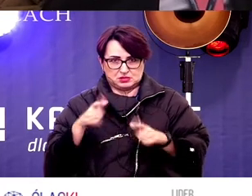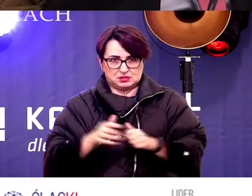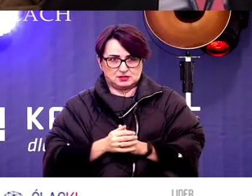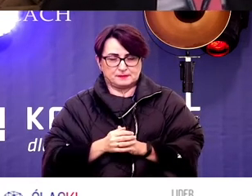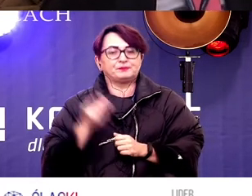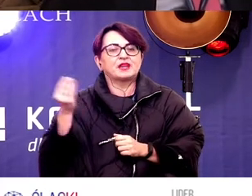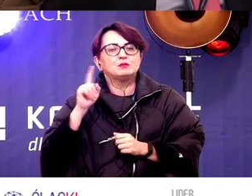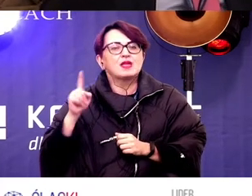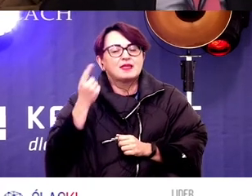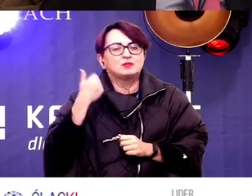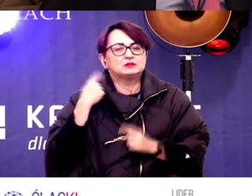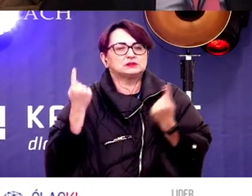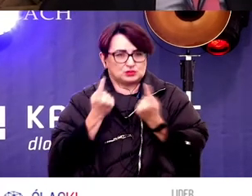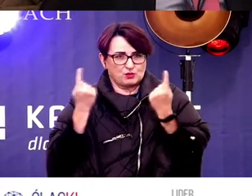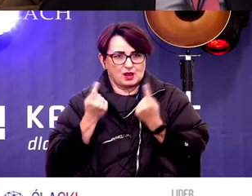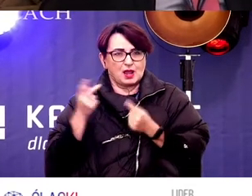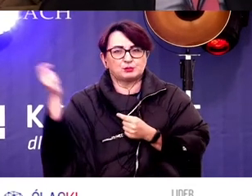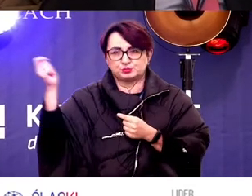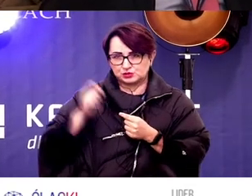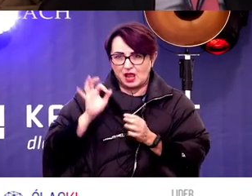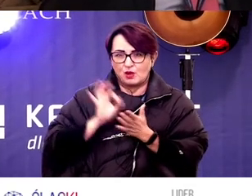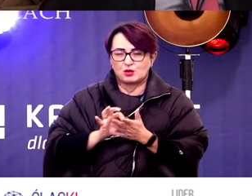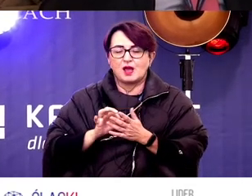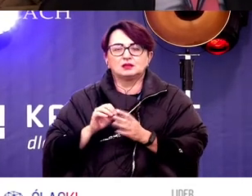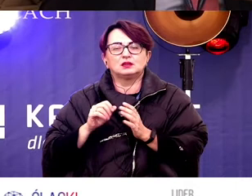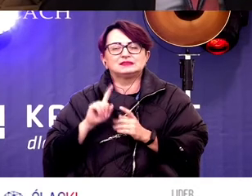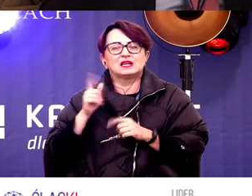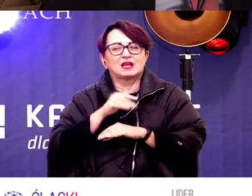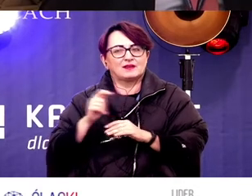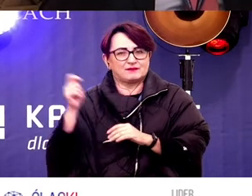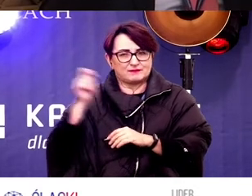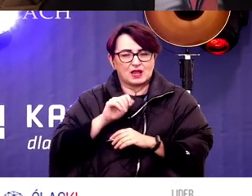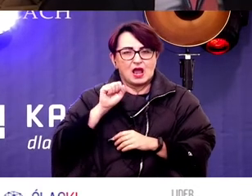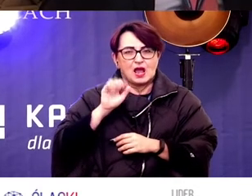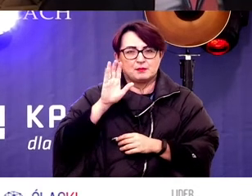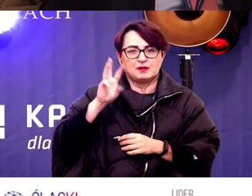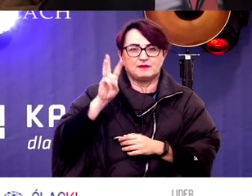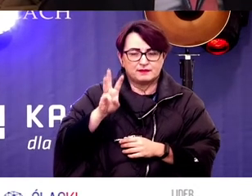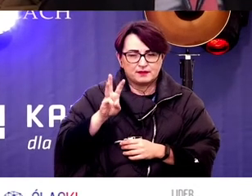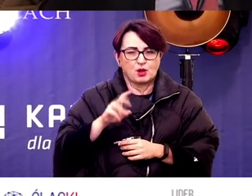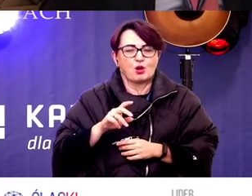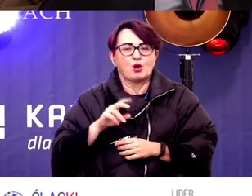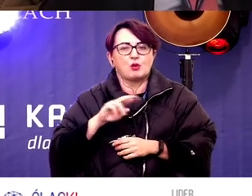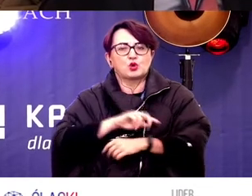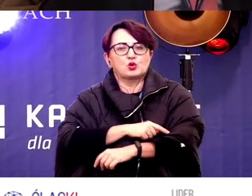kiedy przyjechali, miałem delegację z ABW i prokuratury krajowej i szliśmy na spotkanie do Policji